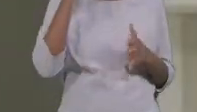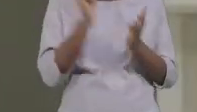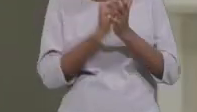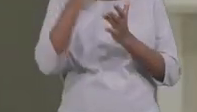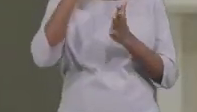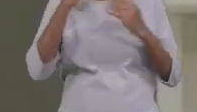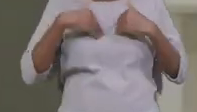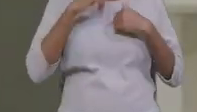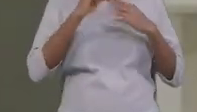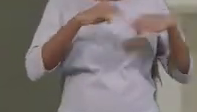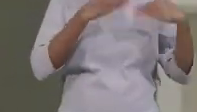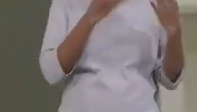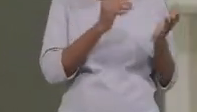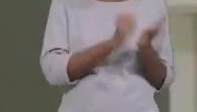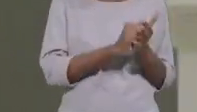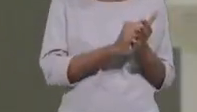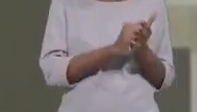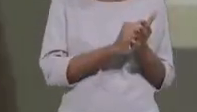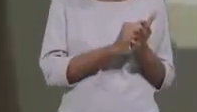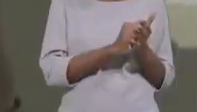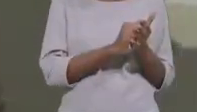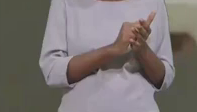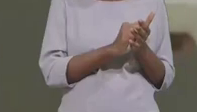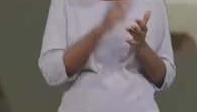Tu sais que Dieu ne t'a pas donné cela.